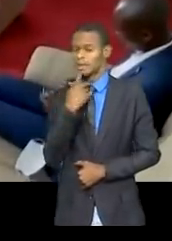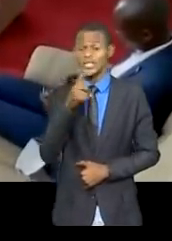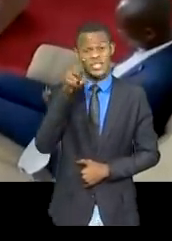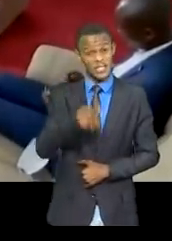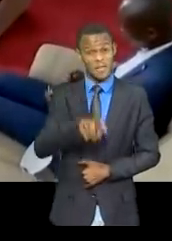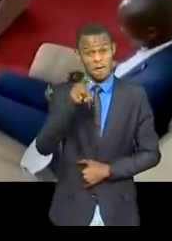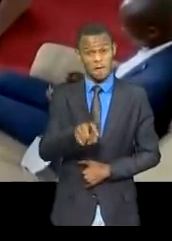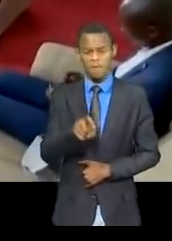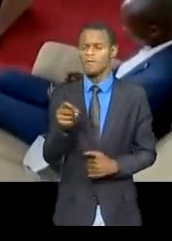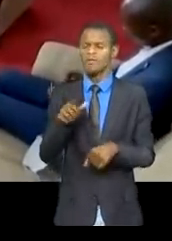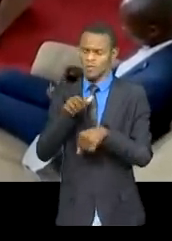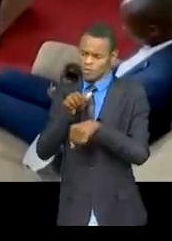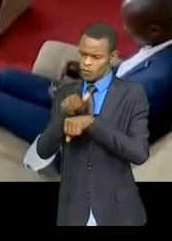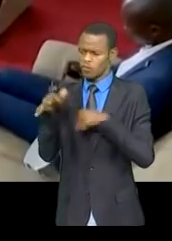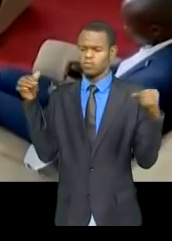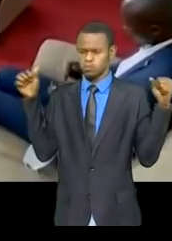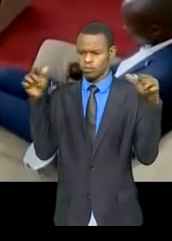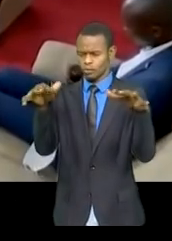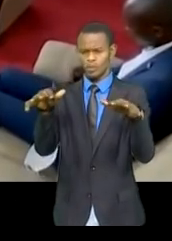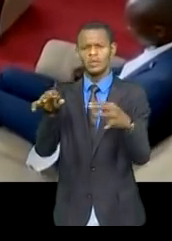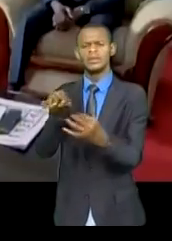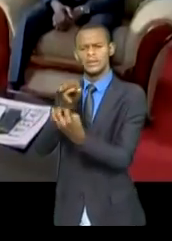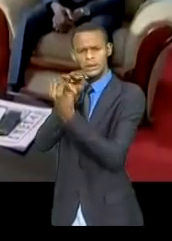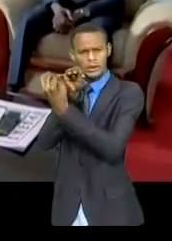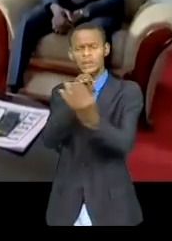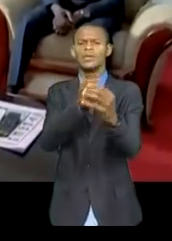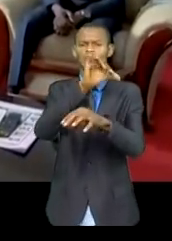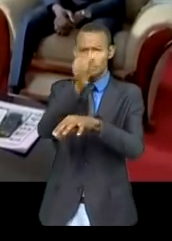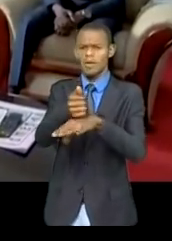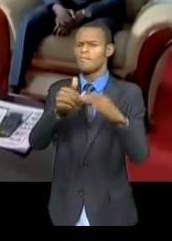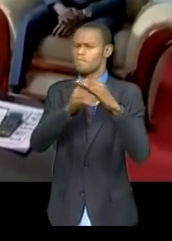effectif de la paix durable en Ituri et par ricochet